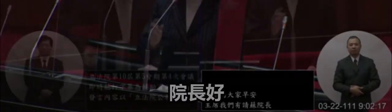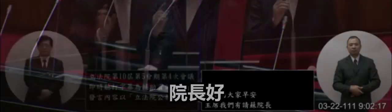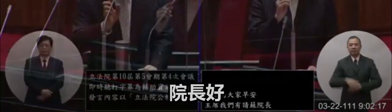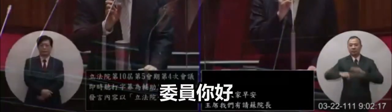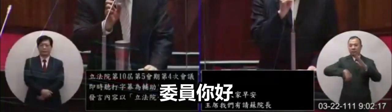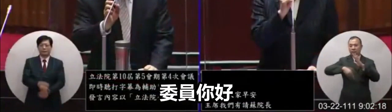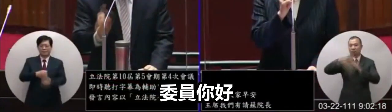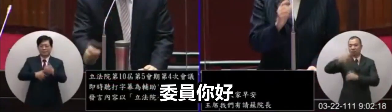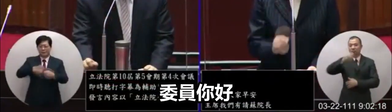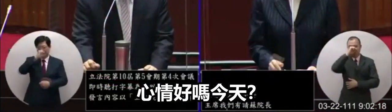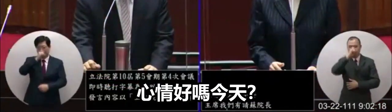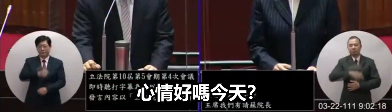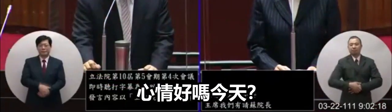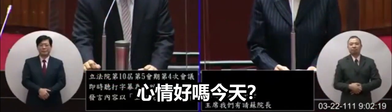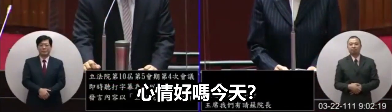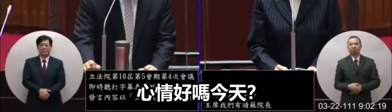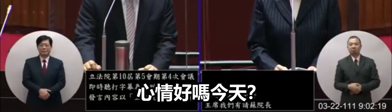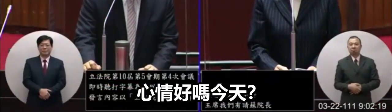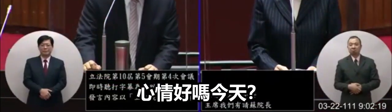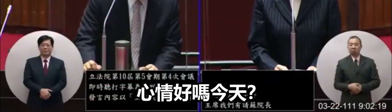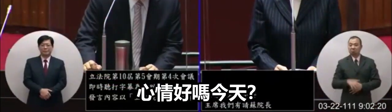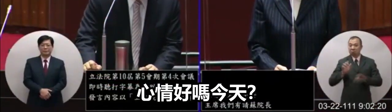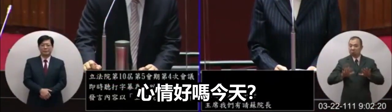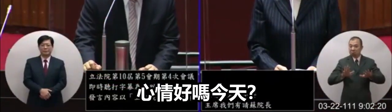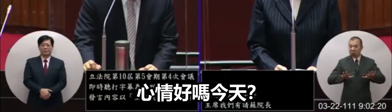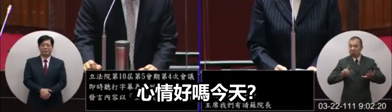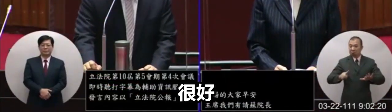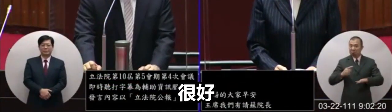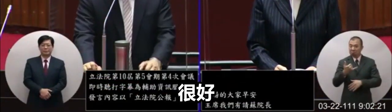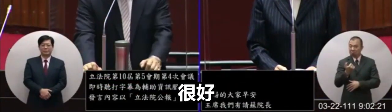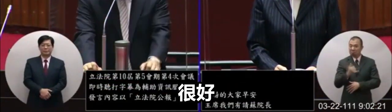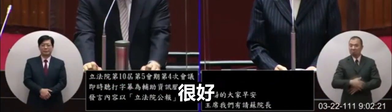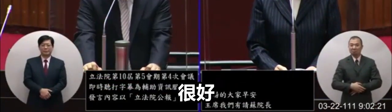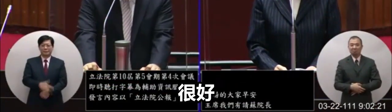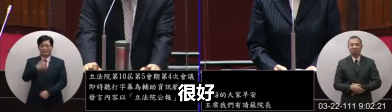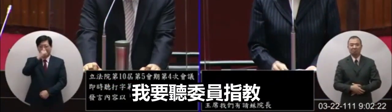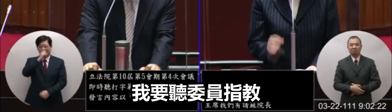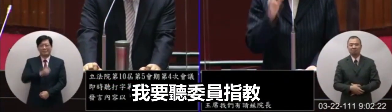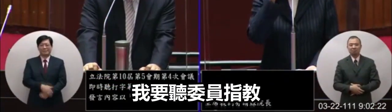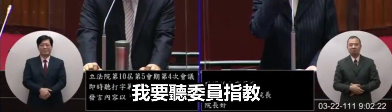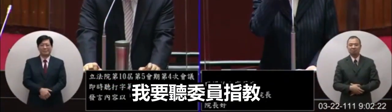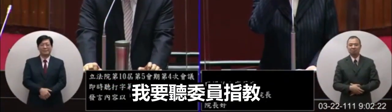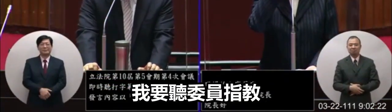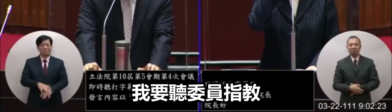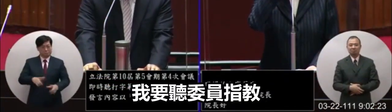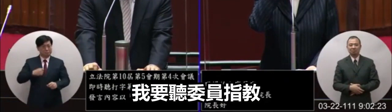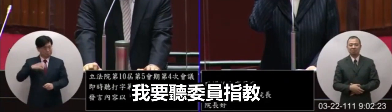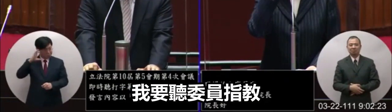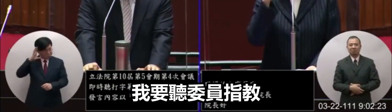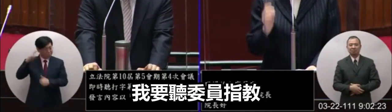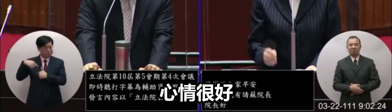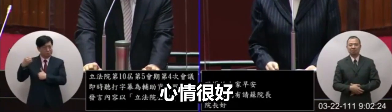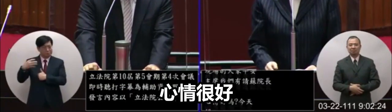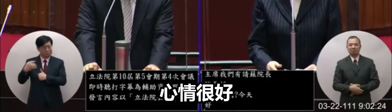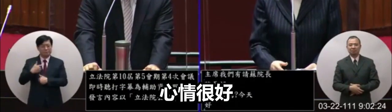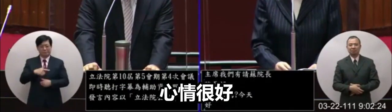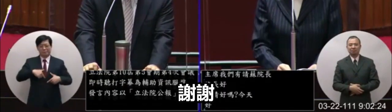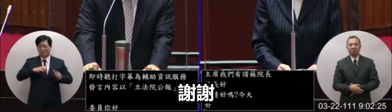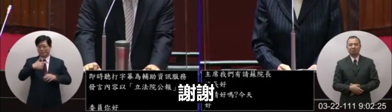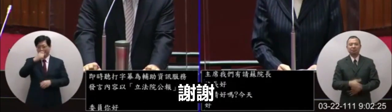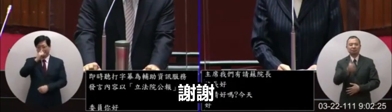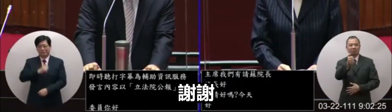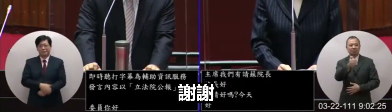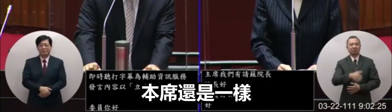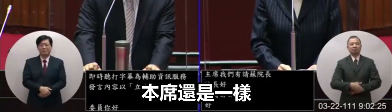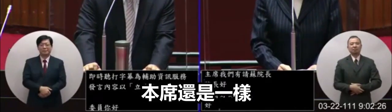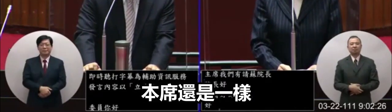院长好。 喂，你好。 心情好吗？今天？ 很好，我要听委员指教，心情很好。 谢